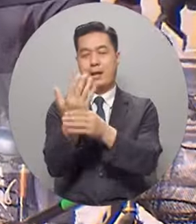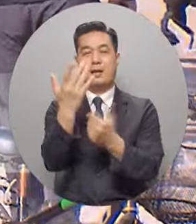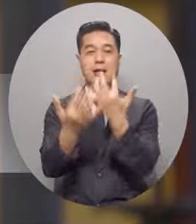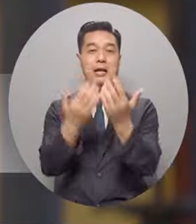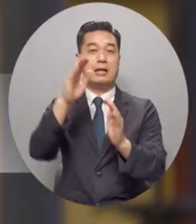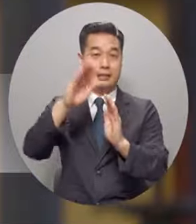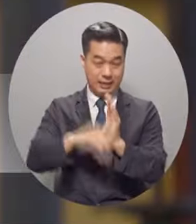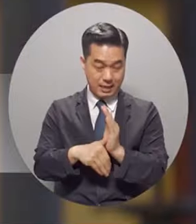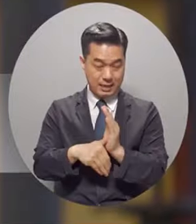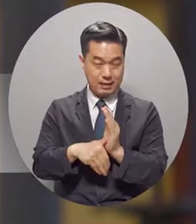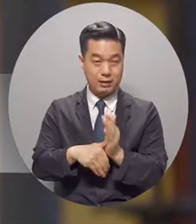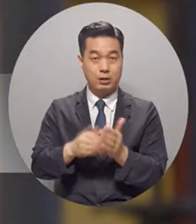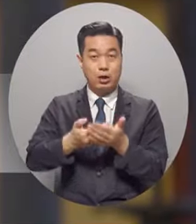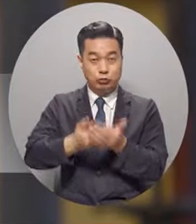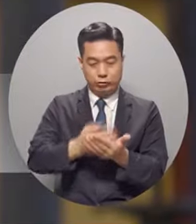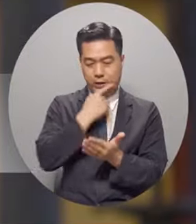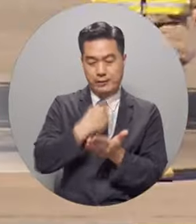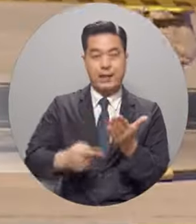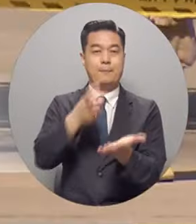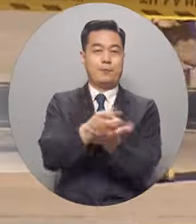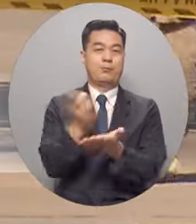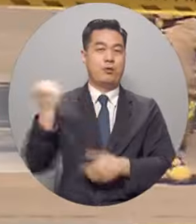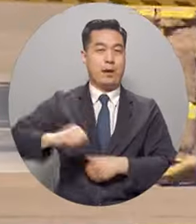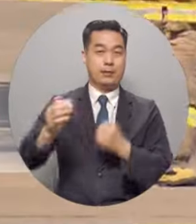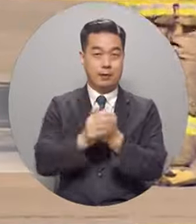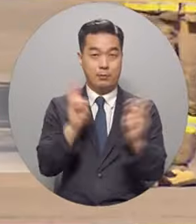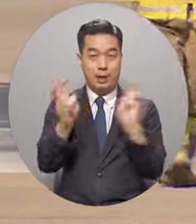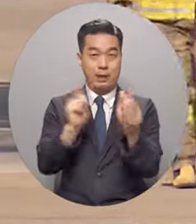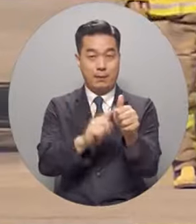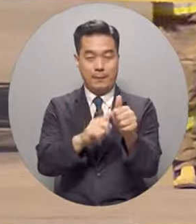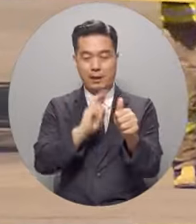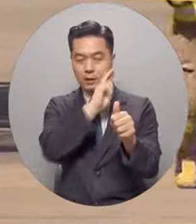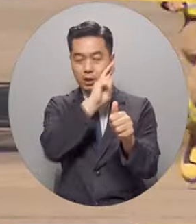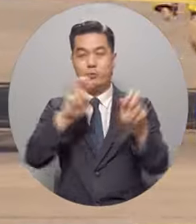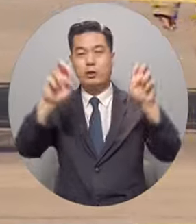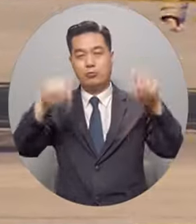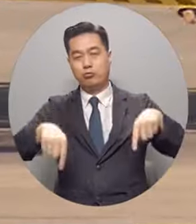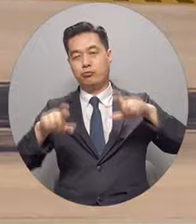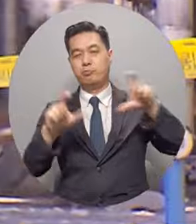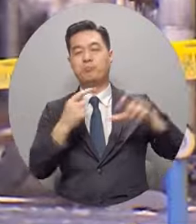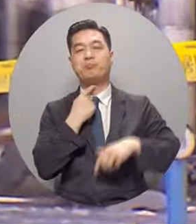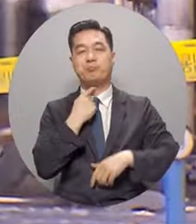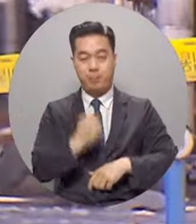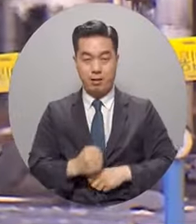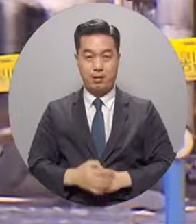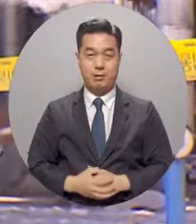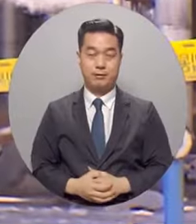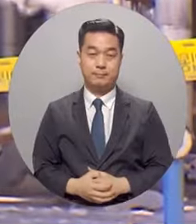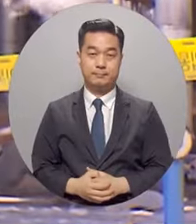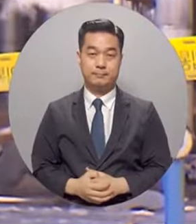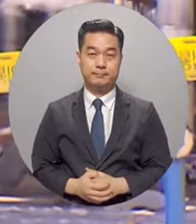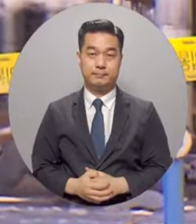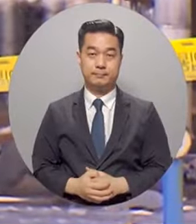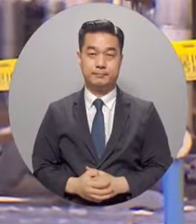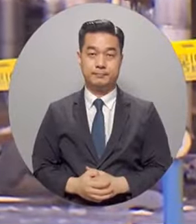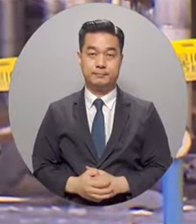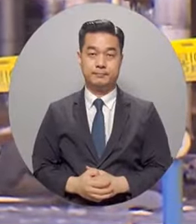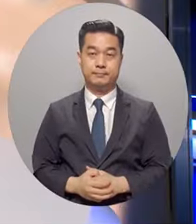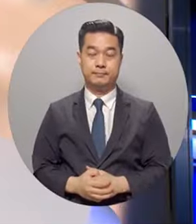검찰이 중대재해법 위반 혐의에 대해 대표이사에게 무혐의 처분을 내리기도 했습니다. MBC 뉴스 김세영입니다.